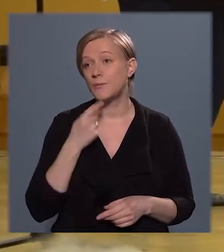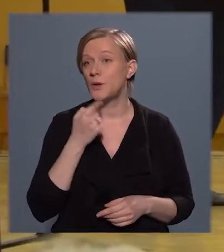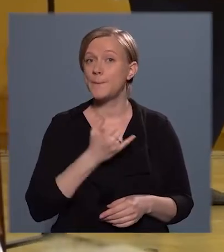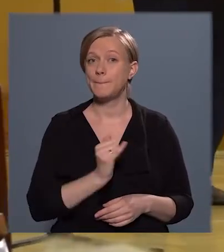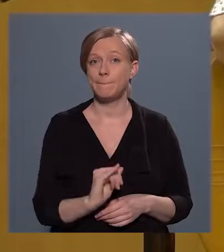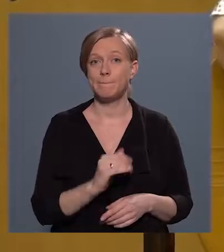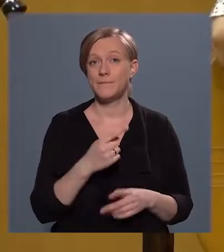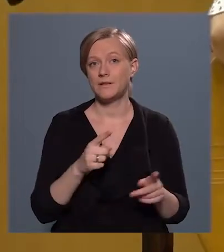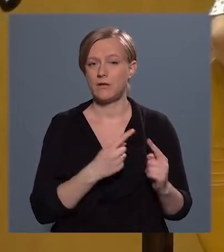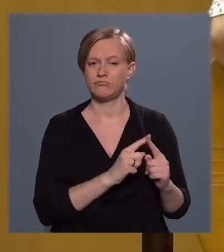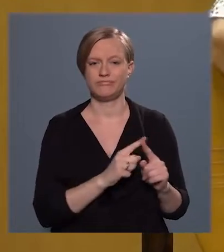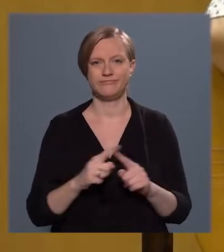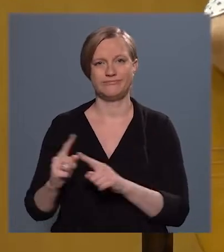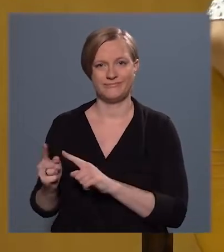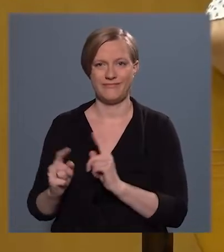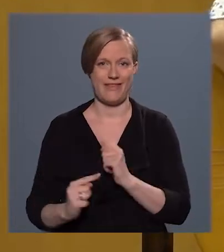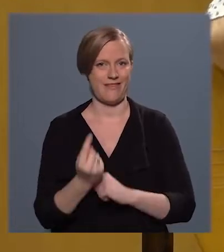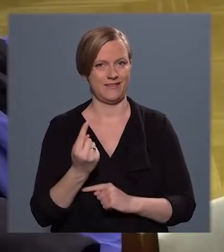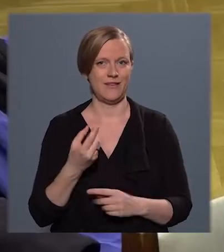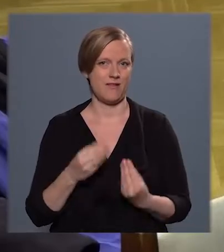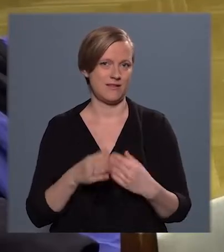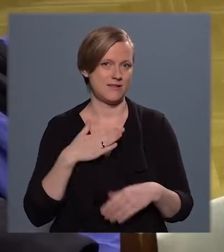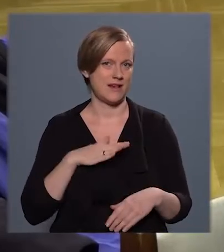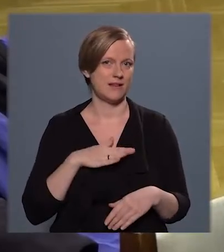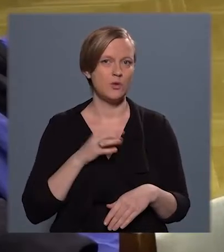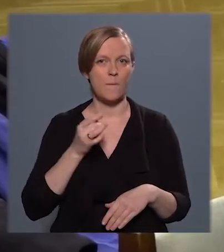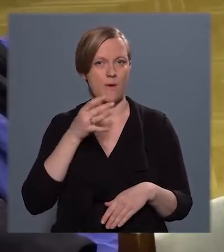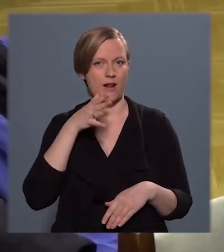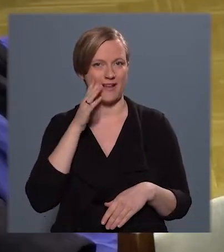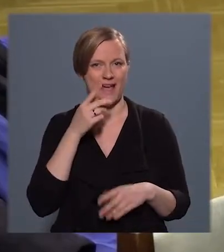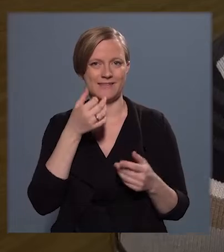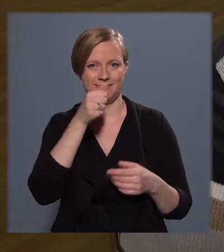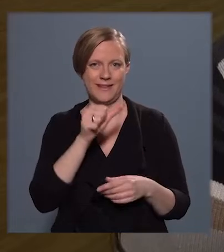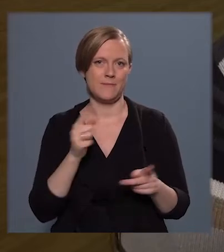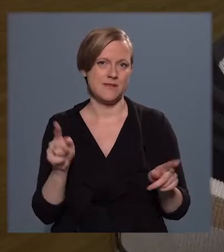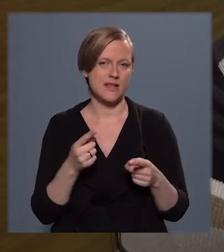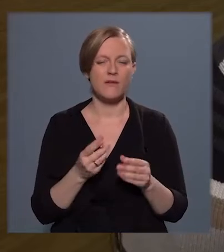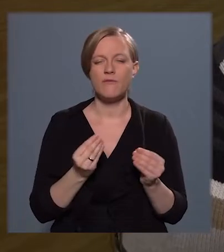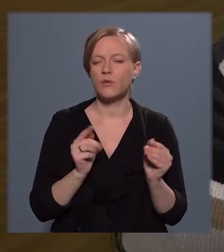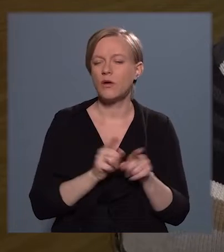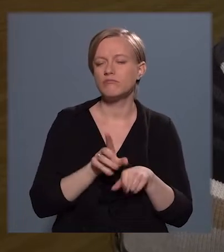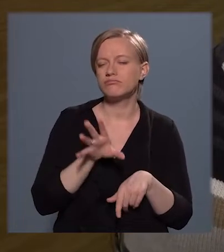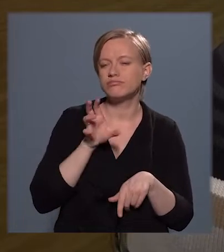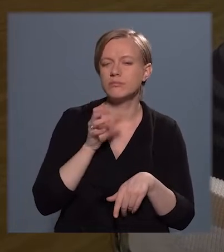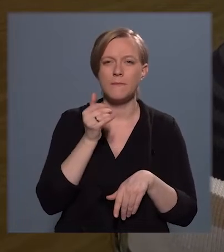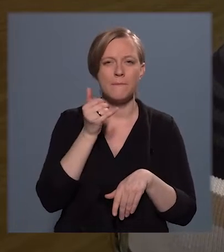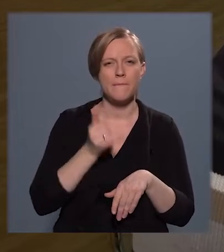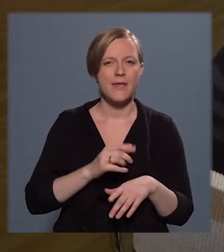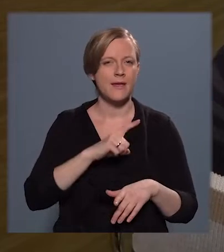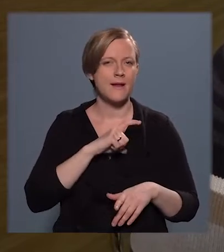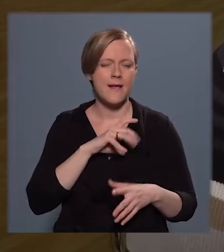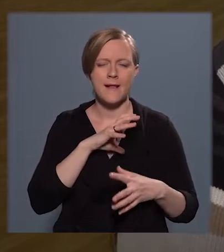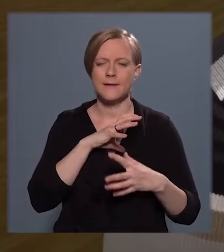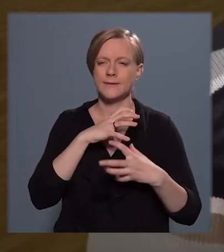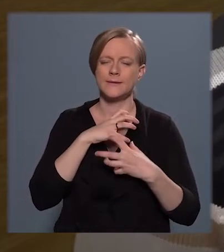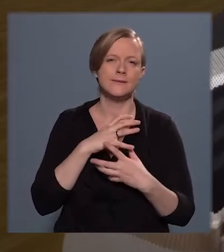minden dalnak egyedi hangulata van, azért is szeretjük nagyon a balkán népzenét, mert vannak nagyon hallgatós, nagyon mélyre nyúló, lelki, szinte